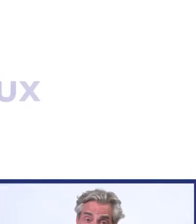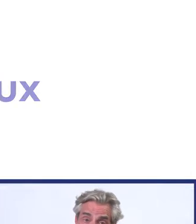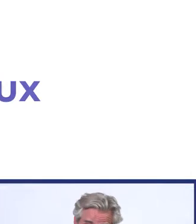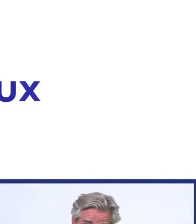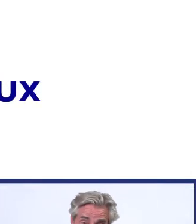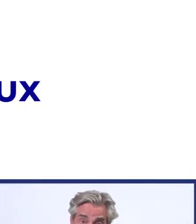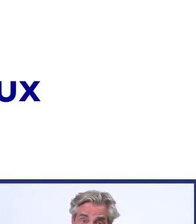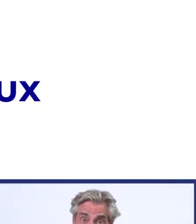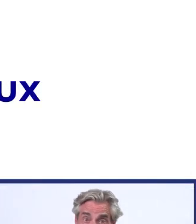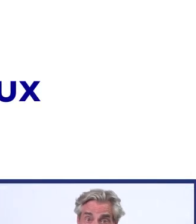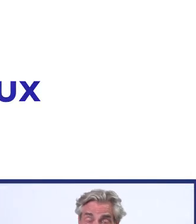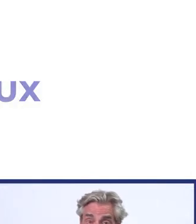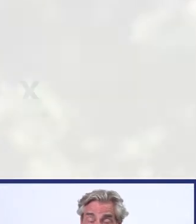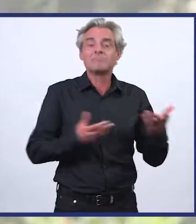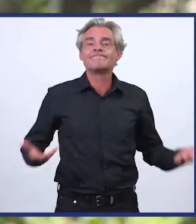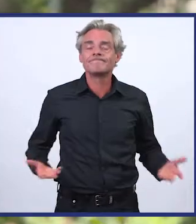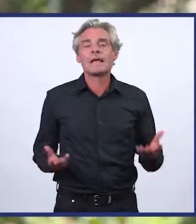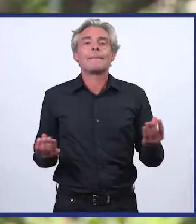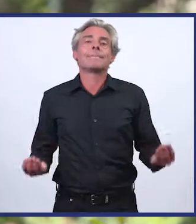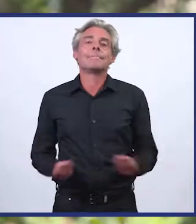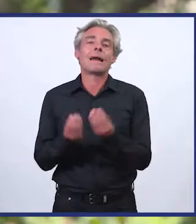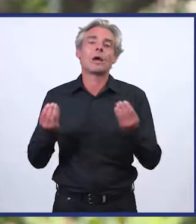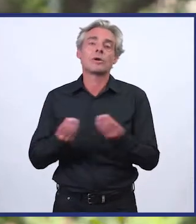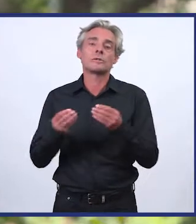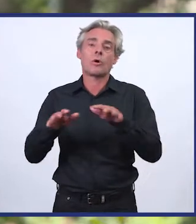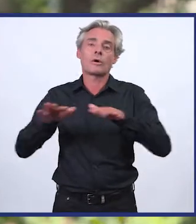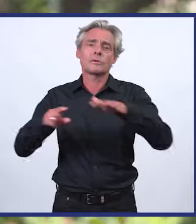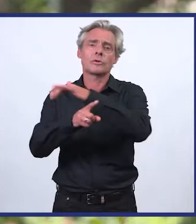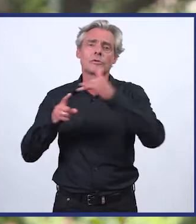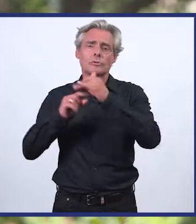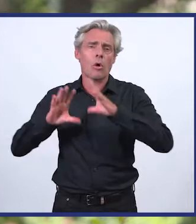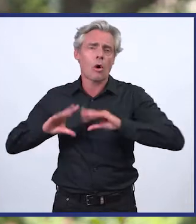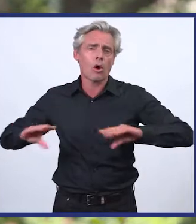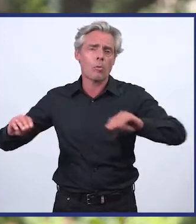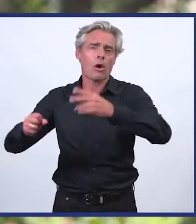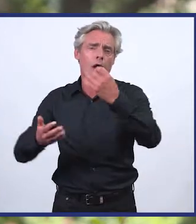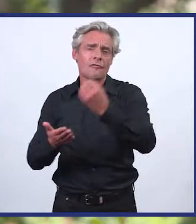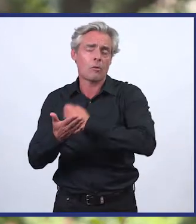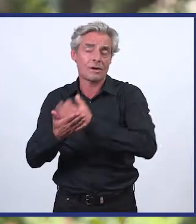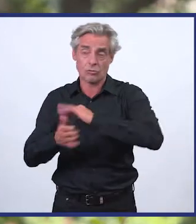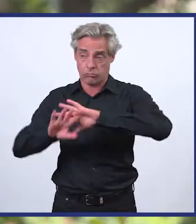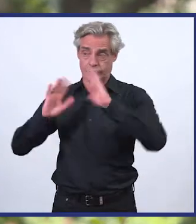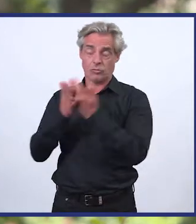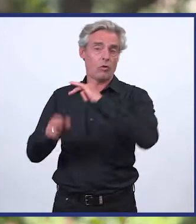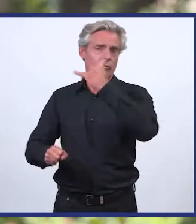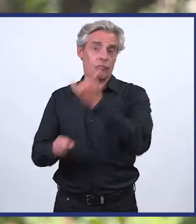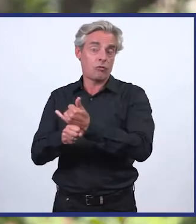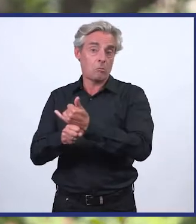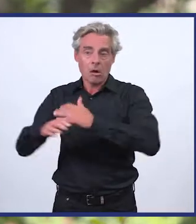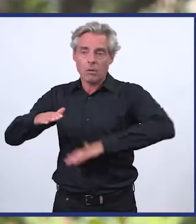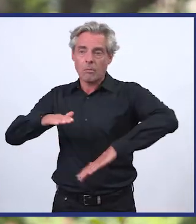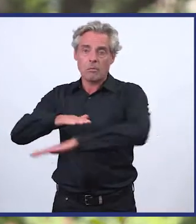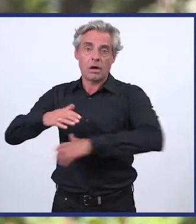Est-ce que le vaccin est dangereux pour les femmes enceintes? Malheureusement, il circule sur les réseaux sociaux toutes sortes d'informations